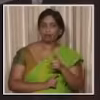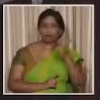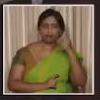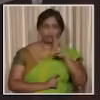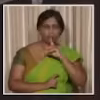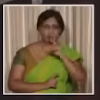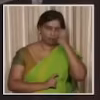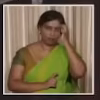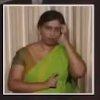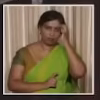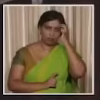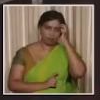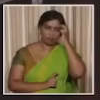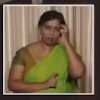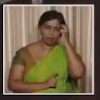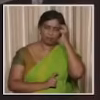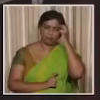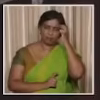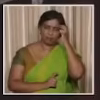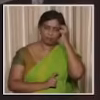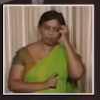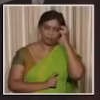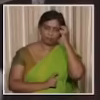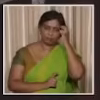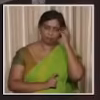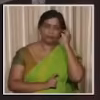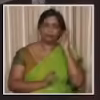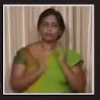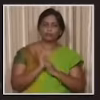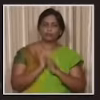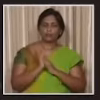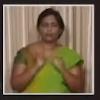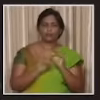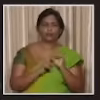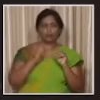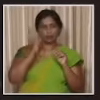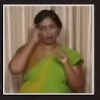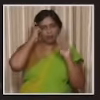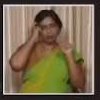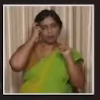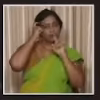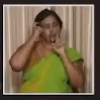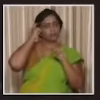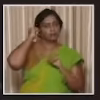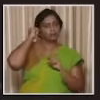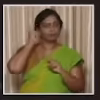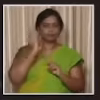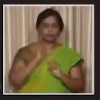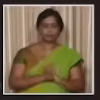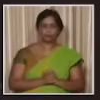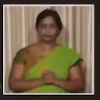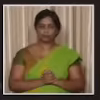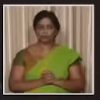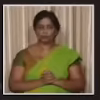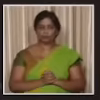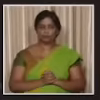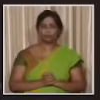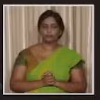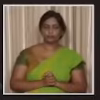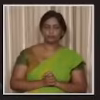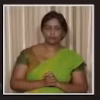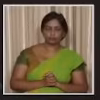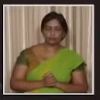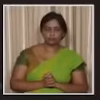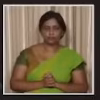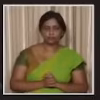කතානායකතුමා ඔබතුමා මේක මෙහෙවන්න. ඔබතුමා මුලස්සනේ මෙහෙවන්න. ඔව් මරිකර්මතුන් නම කියූපකේ කාරණේ විතරක් පැහැදිලි කරන්න. ඒ නිසා නියෝජ්‍ය